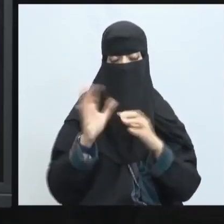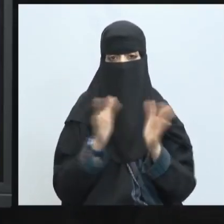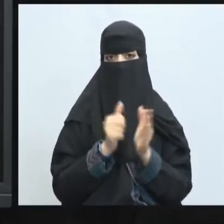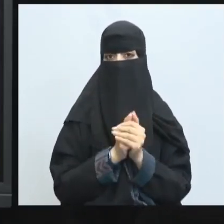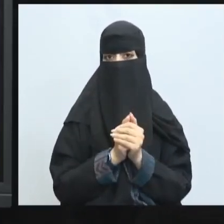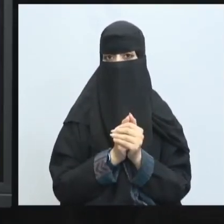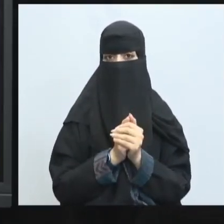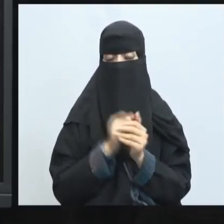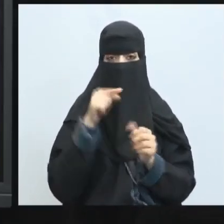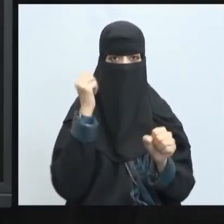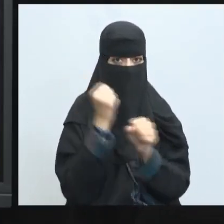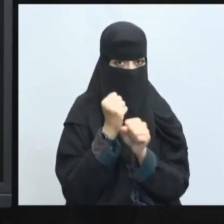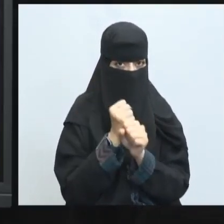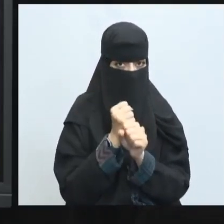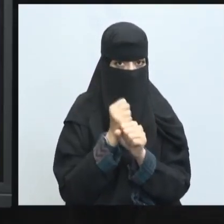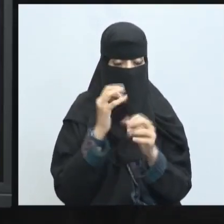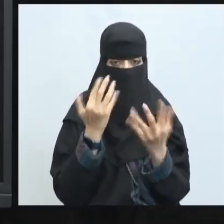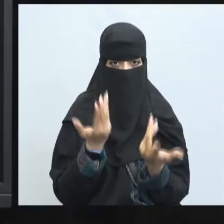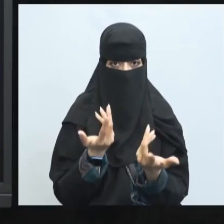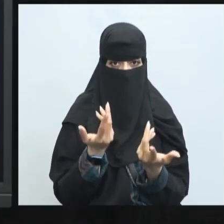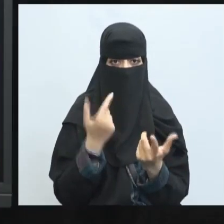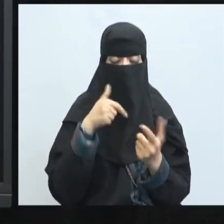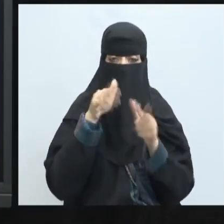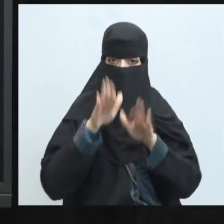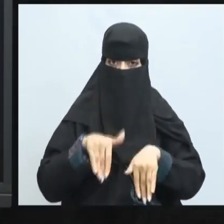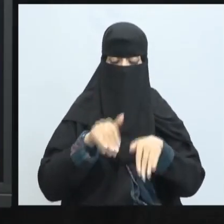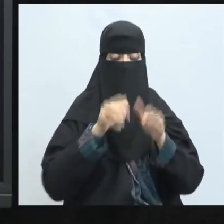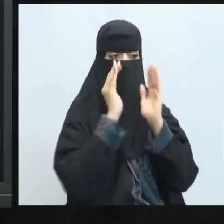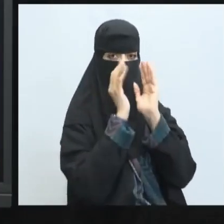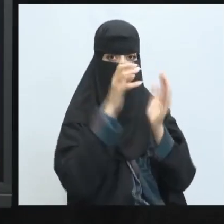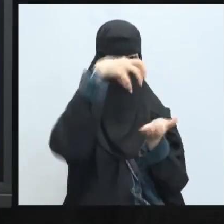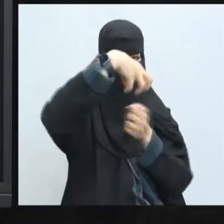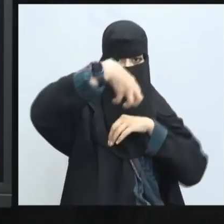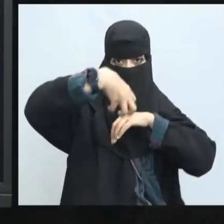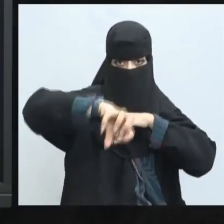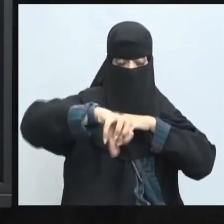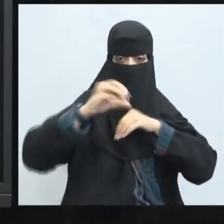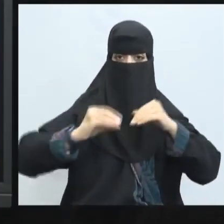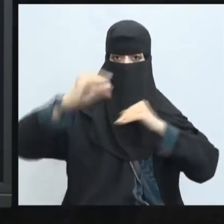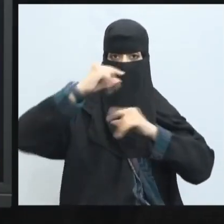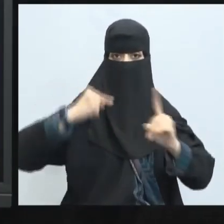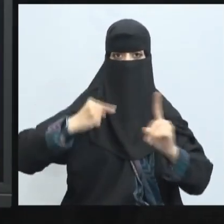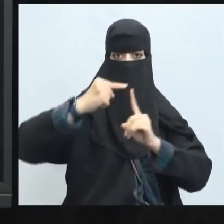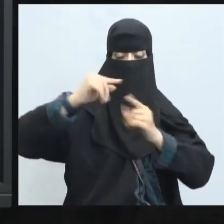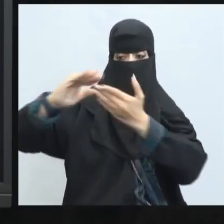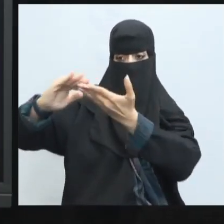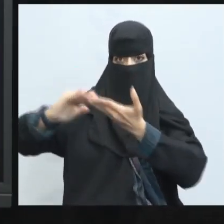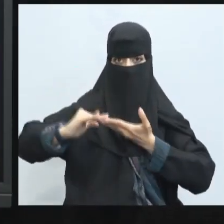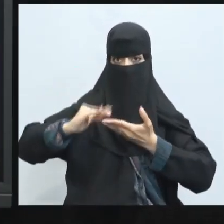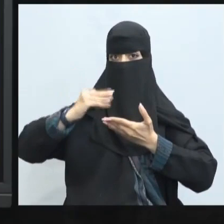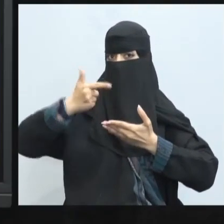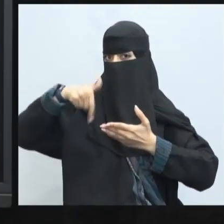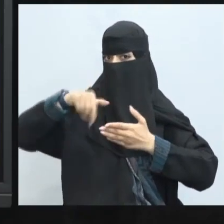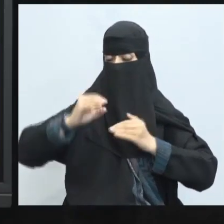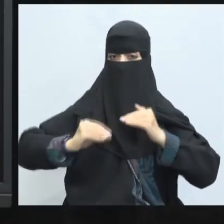السكرتاريه ذكرنا انها ماذا انها وحده اداريه هدفها الاساسي هو مساعده